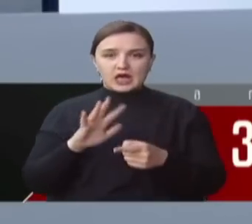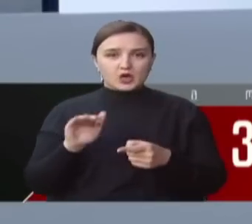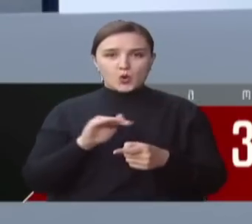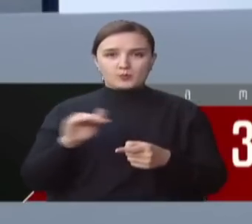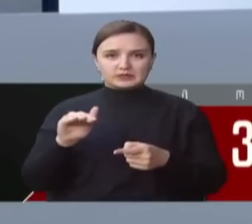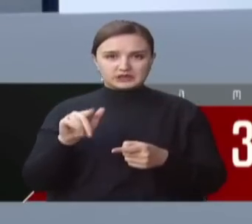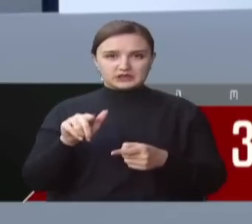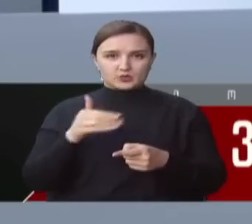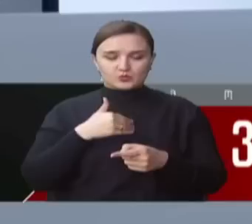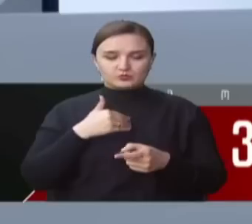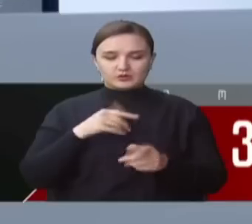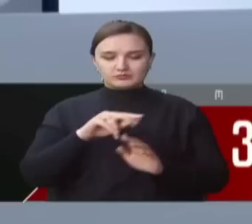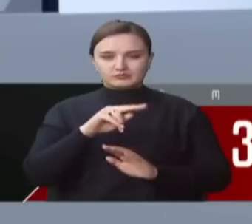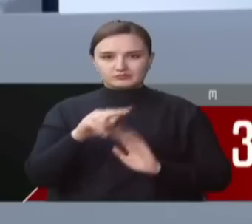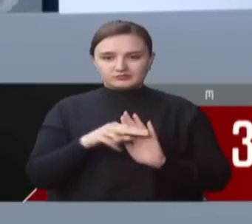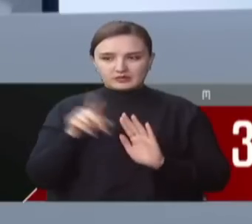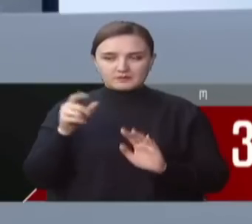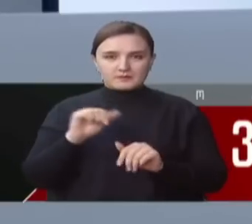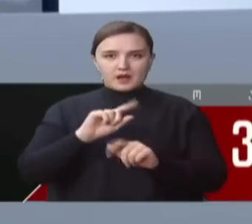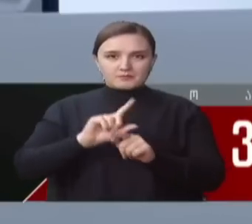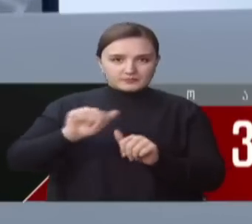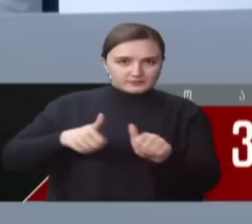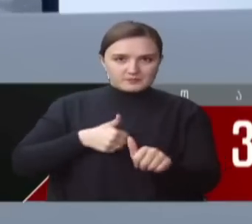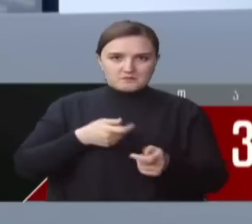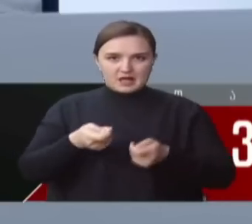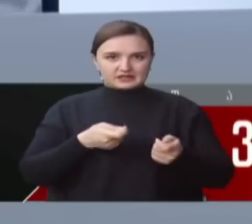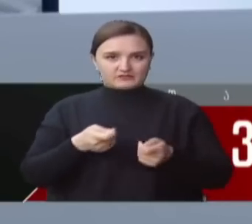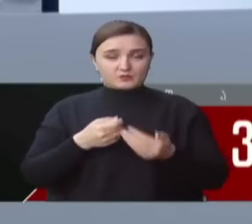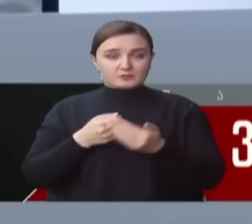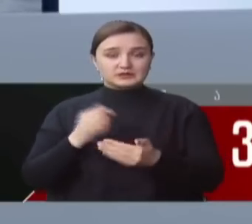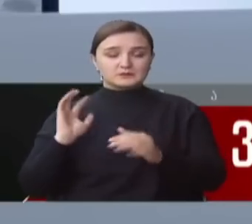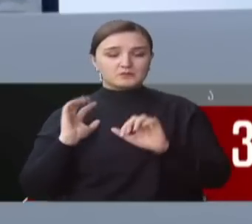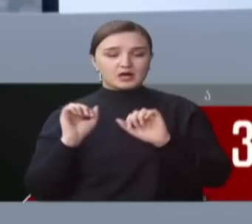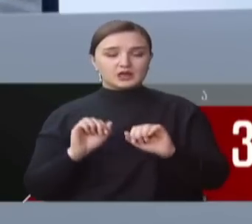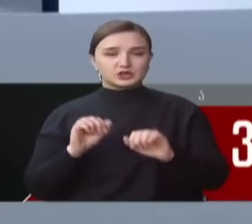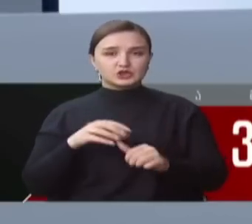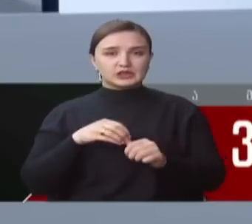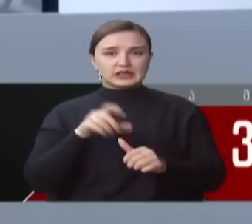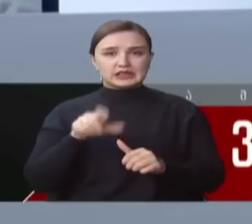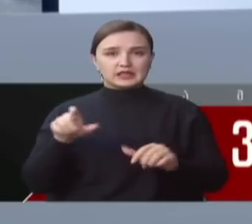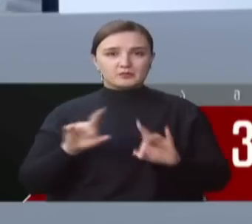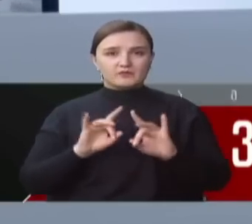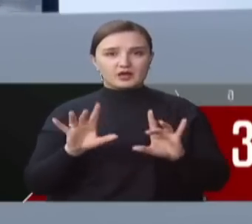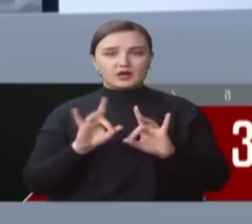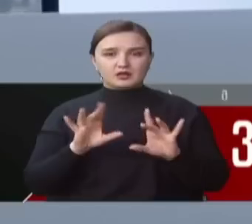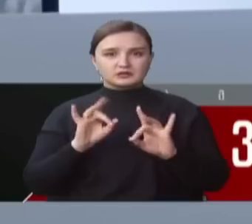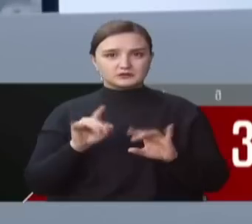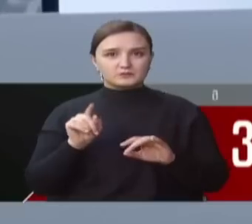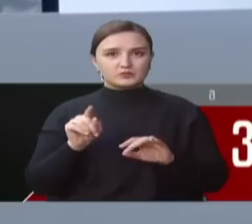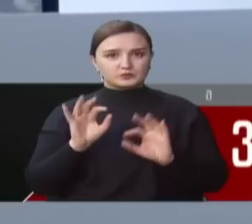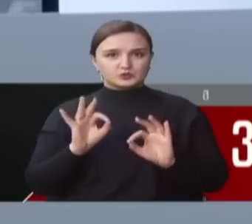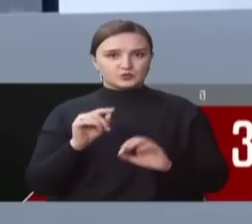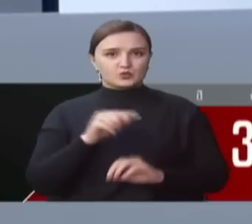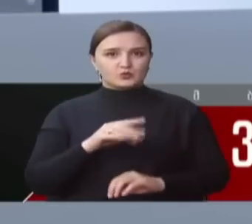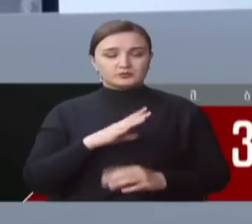gavlene bismo povestă. Culise bidean martuism stelo bepse. Nica Melia sedam bismi xardem jare lidera biskanz xade bepi rogurt chans usapuzuar copila.